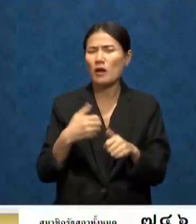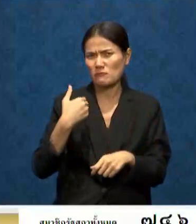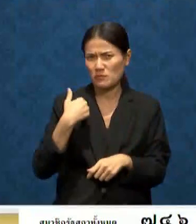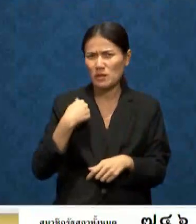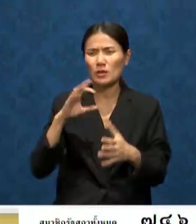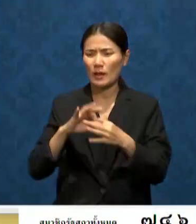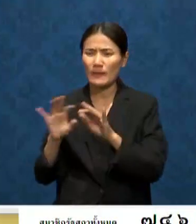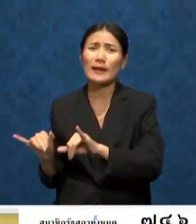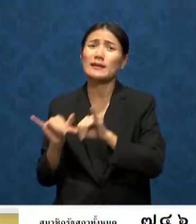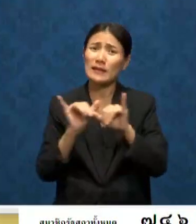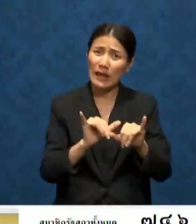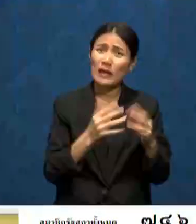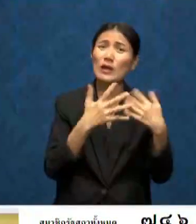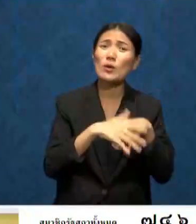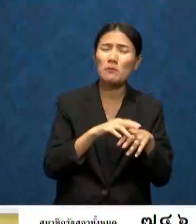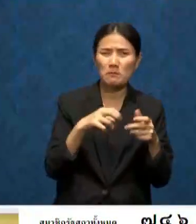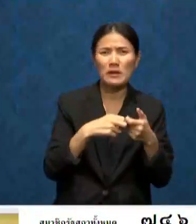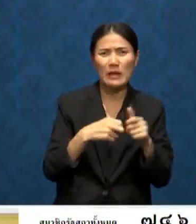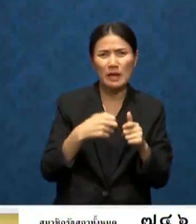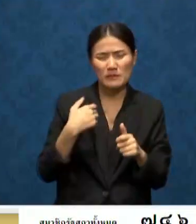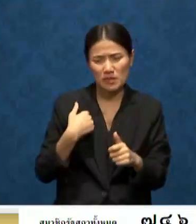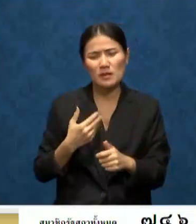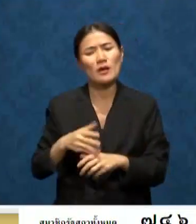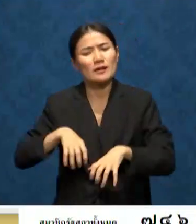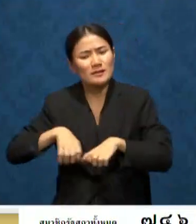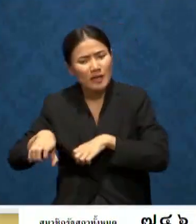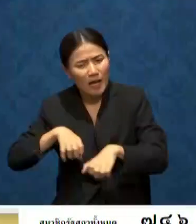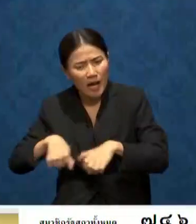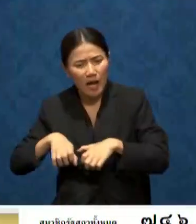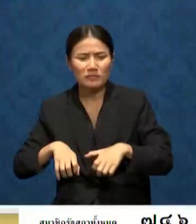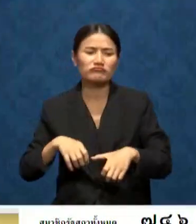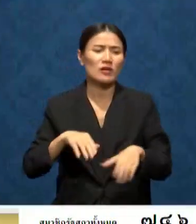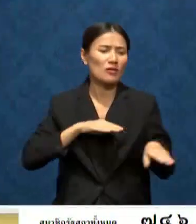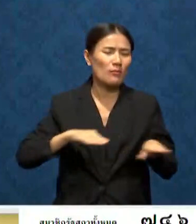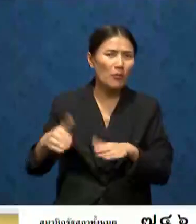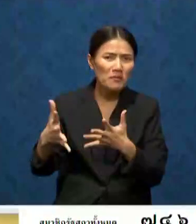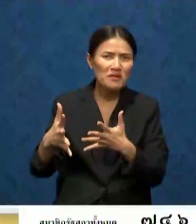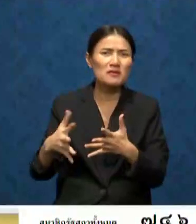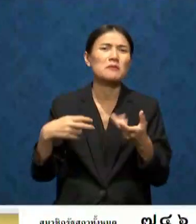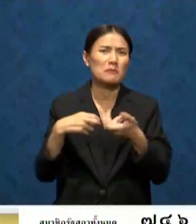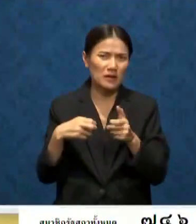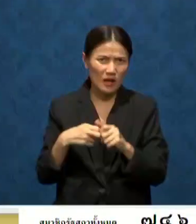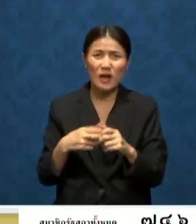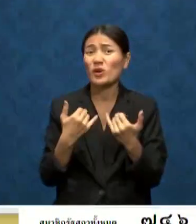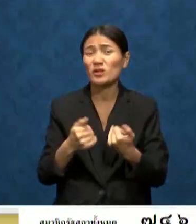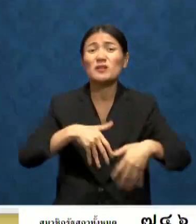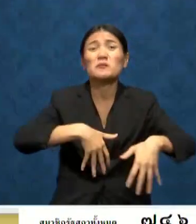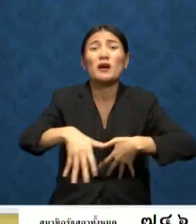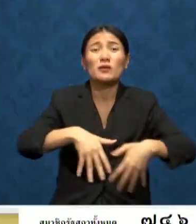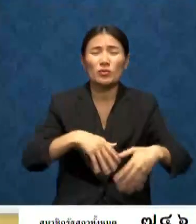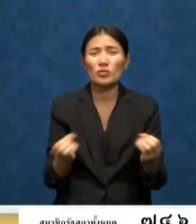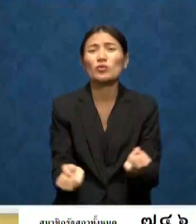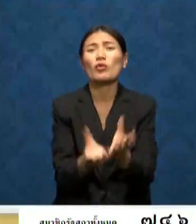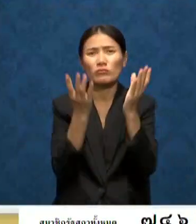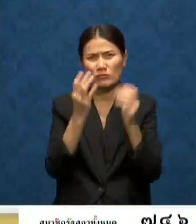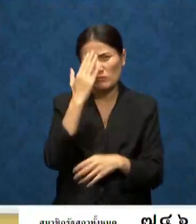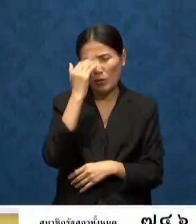อนการเตรีมการความไม่พร้อมต่างซึ่ขณะนี้กำลงเกิดผลกระทบต่อประชชนก็คือระบบ